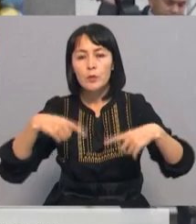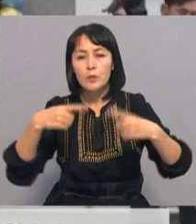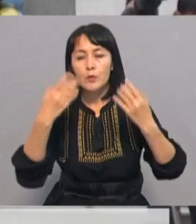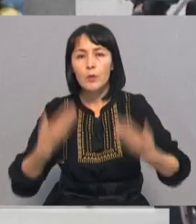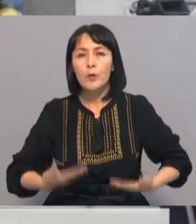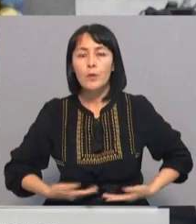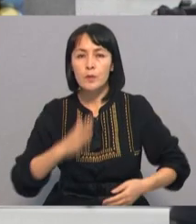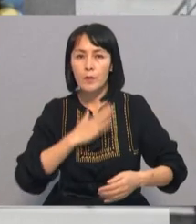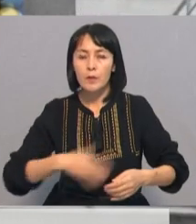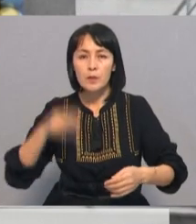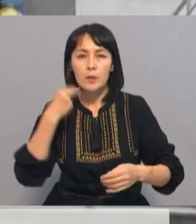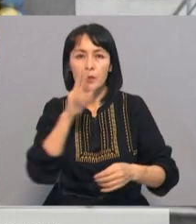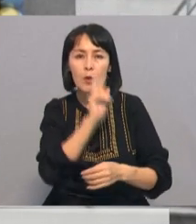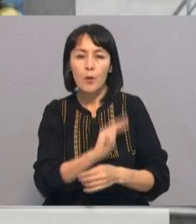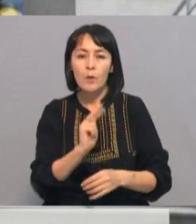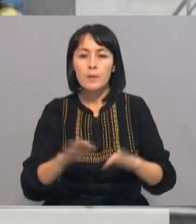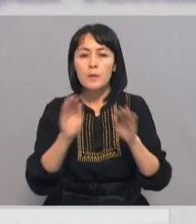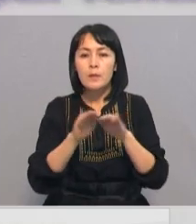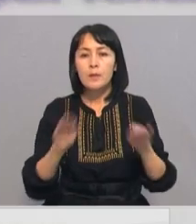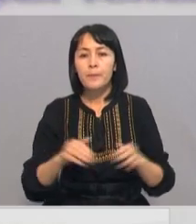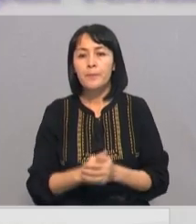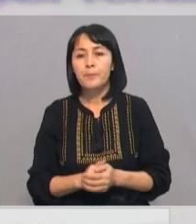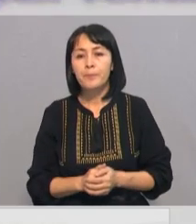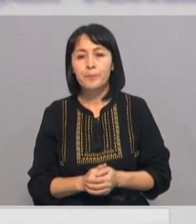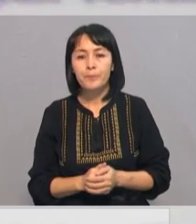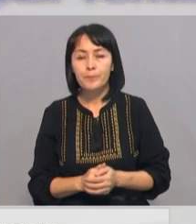все условия для качественного обучения учащихся.